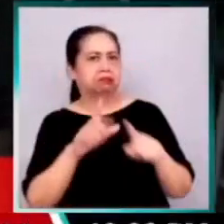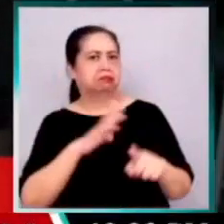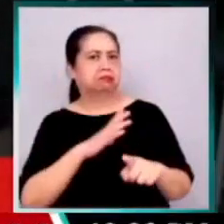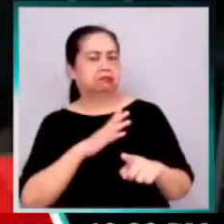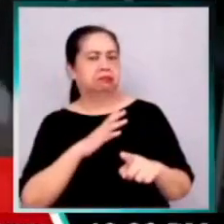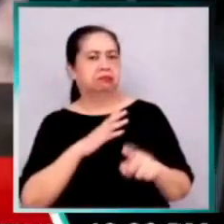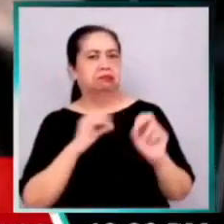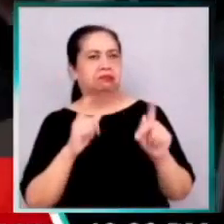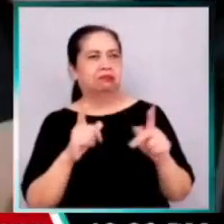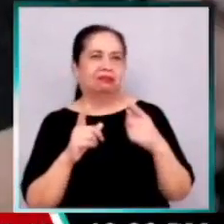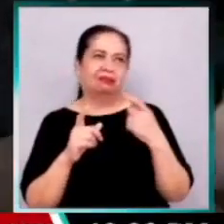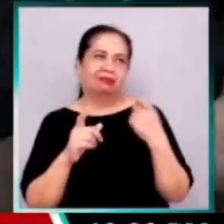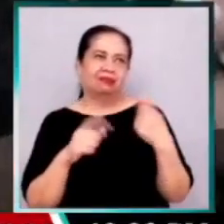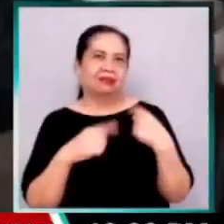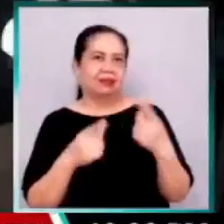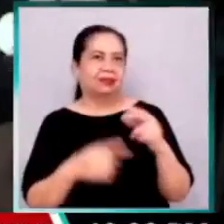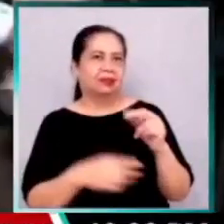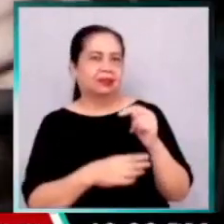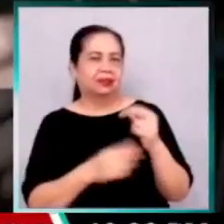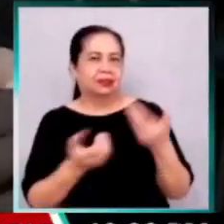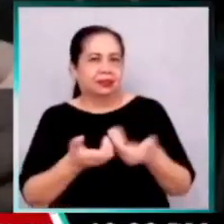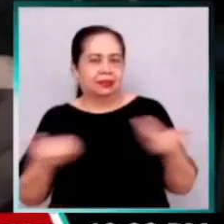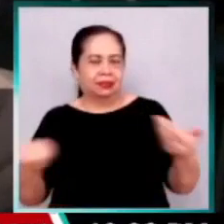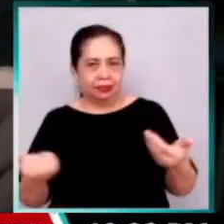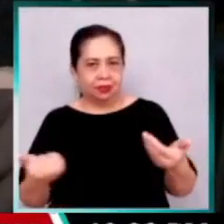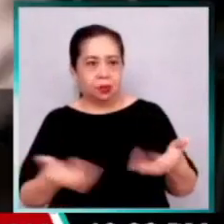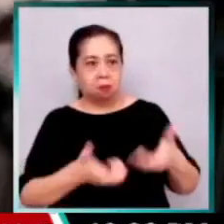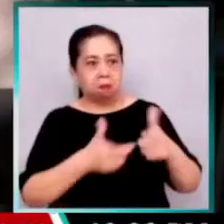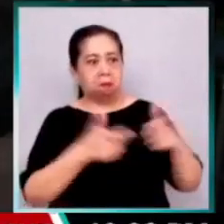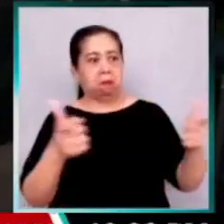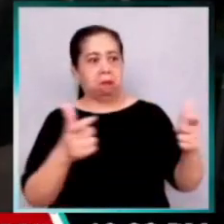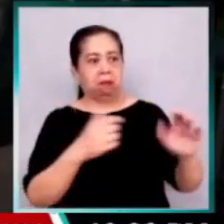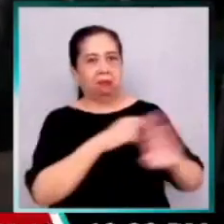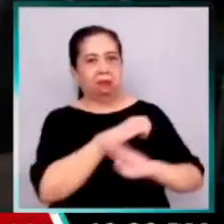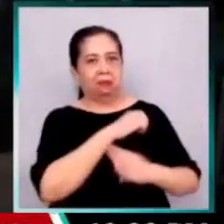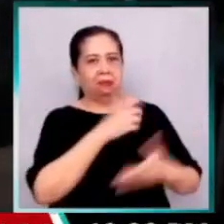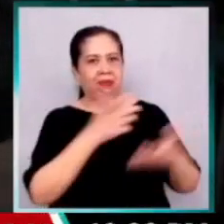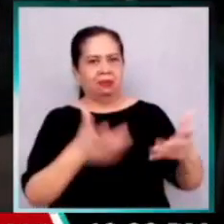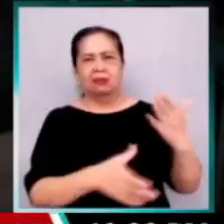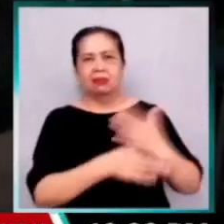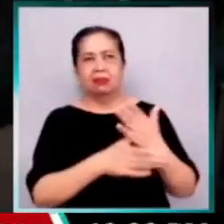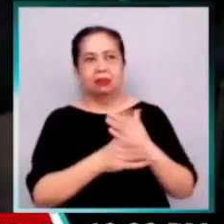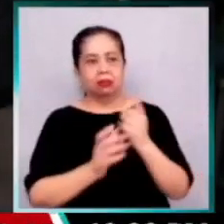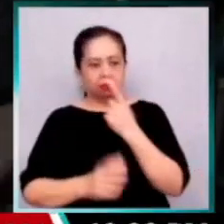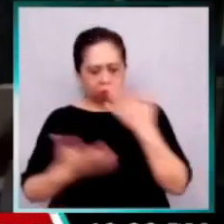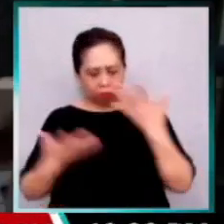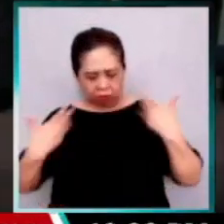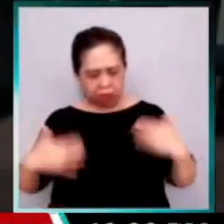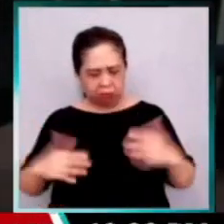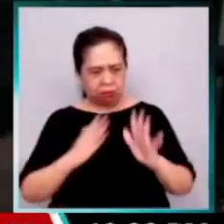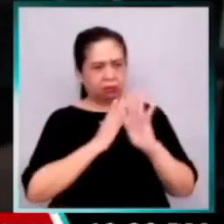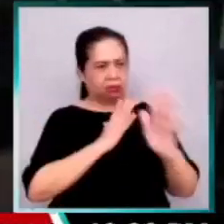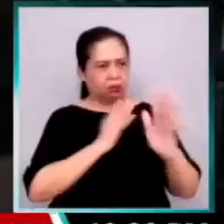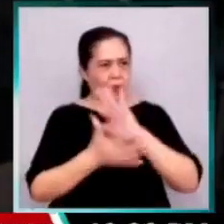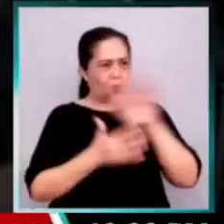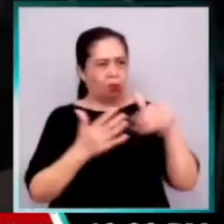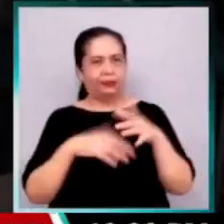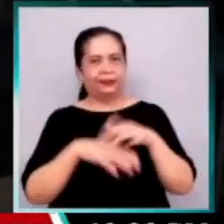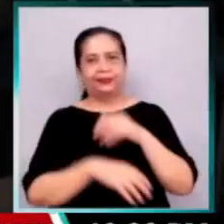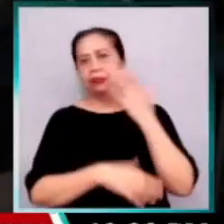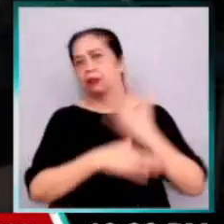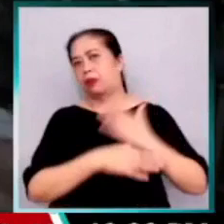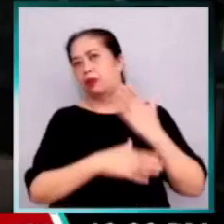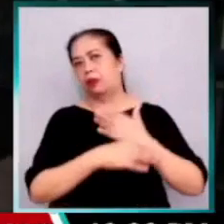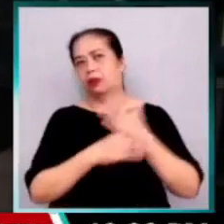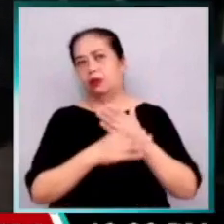since need mag-separate yung malalaking bag kasi masyadong hassle if iisa lang yung pila for sa mga maliliit at sa malalaki.